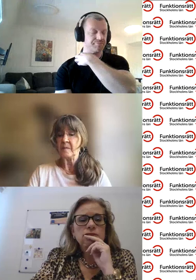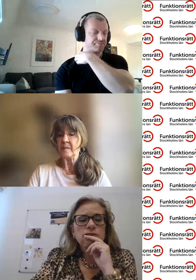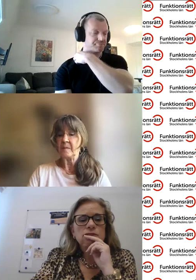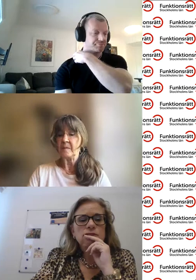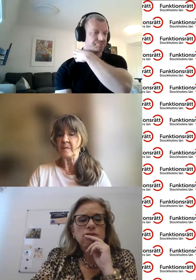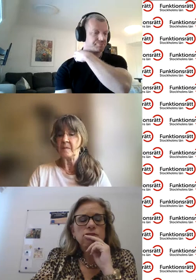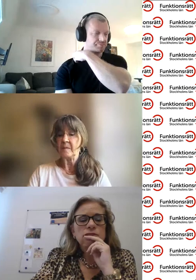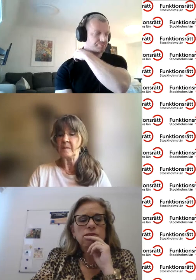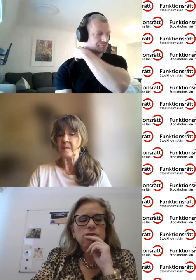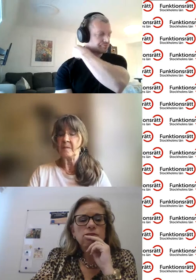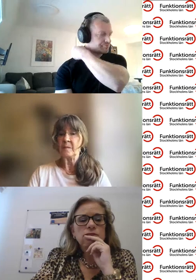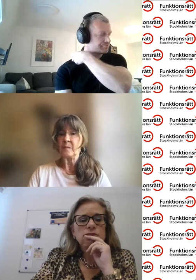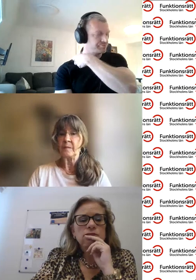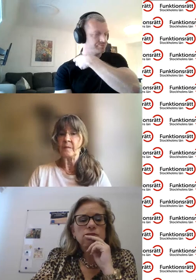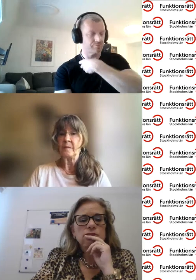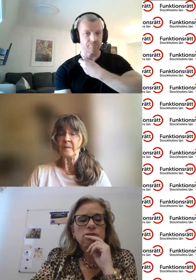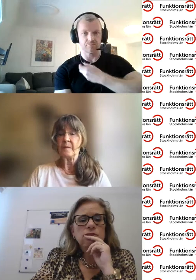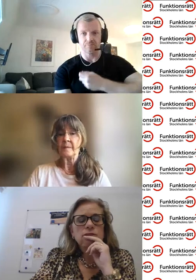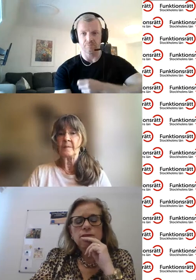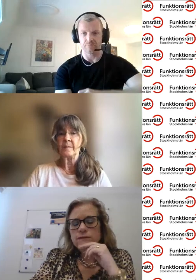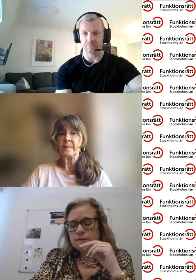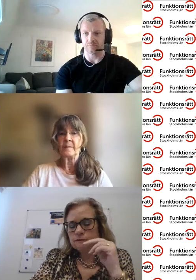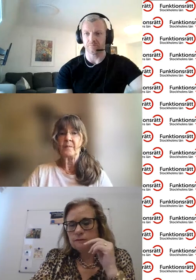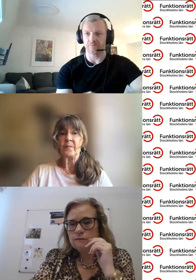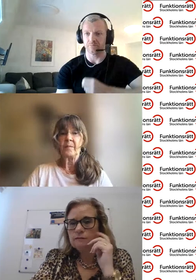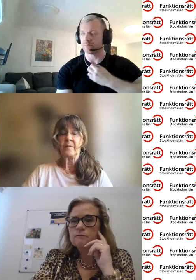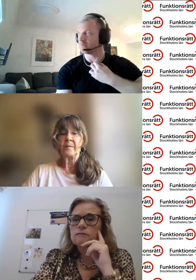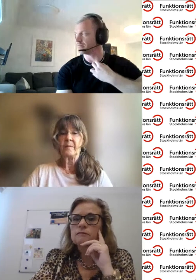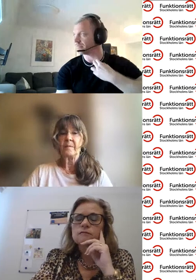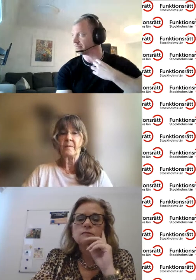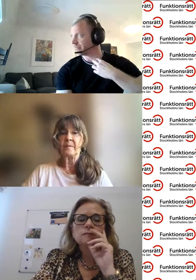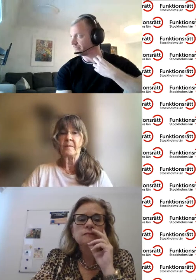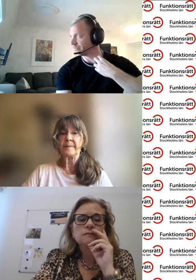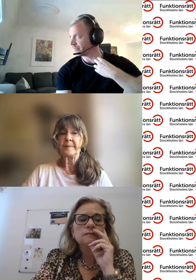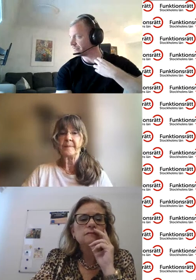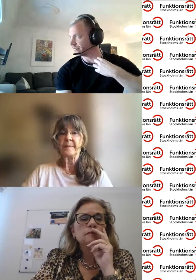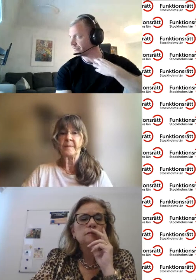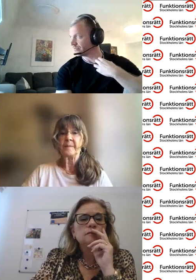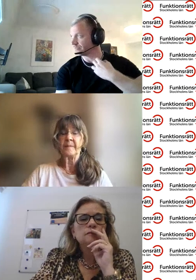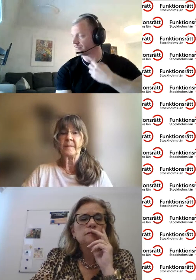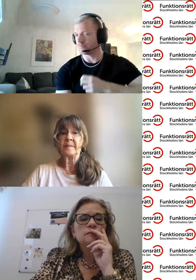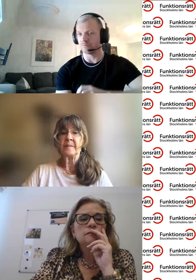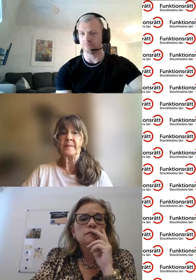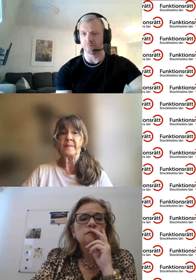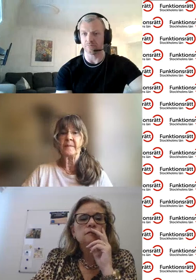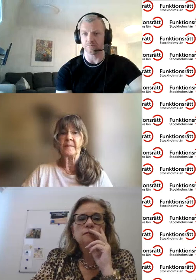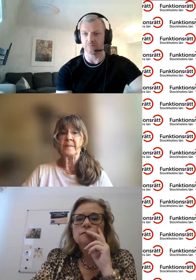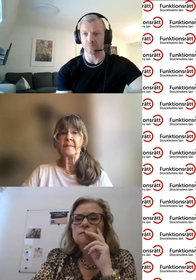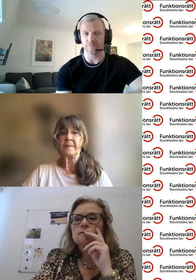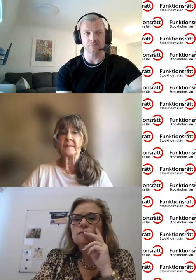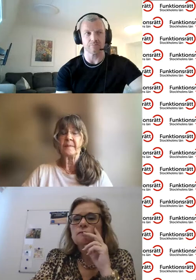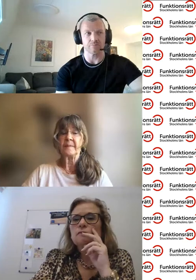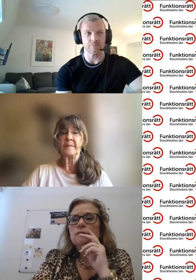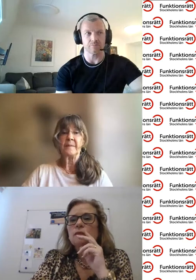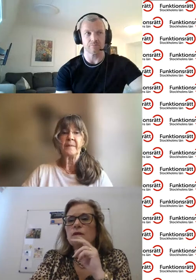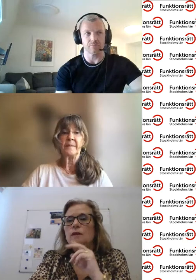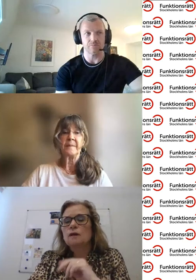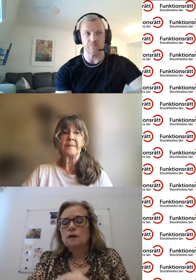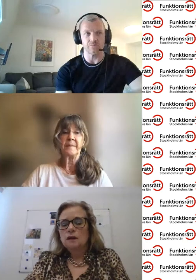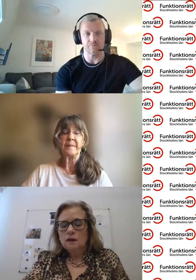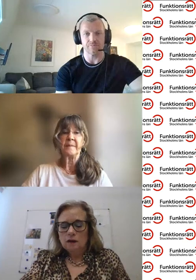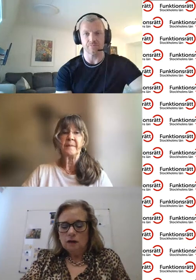Men vi instämmer och vi driver på för detta i riksdagen. Tack Gabriel. Maria Fält, vad säger